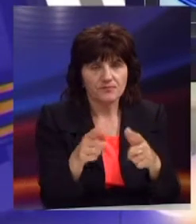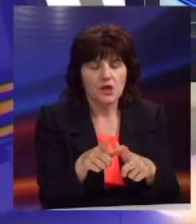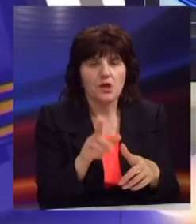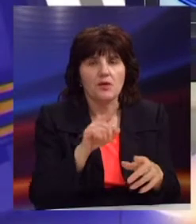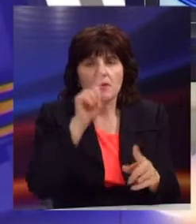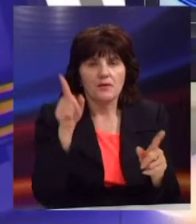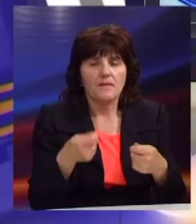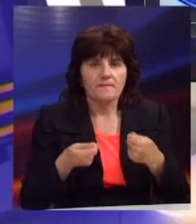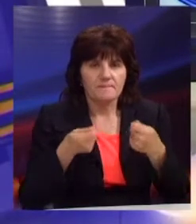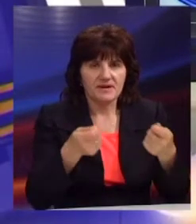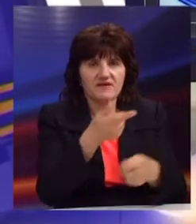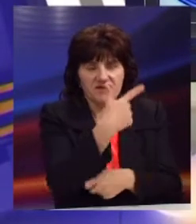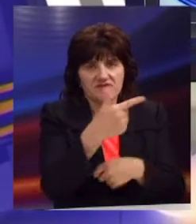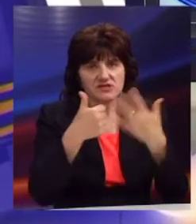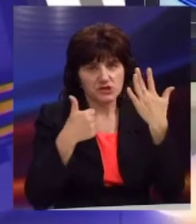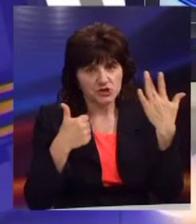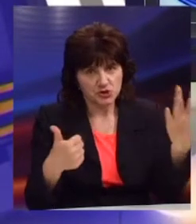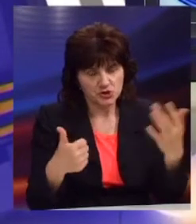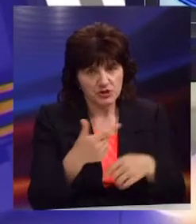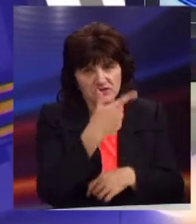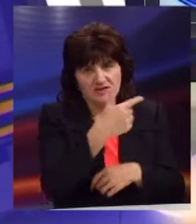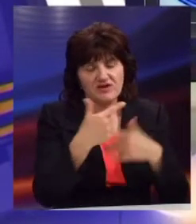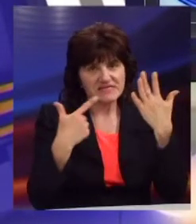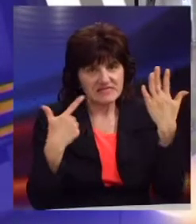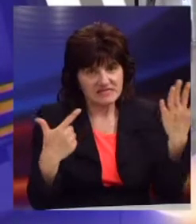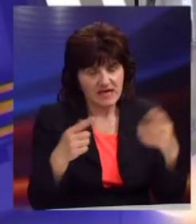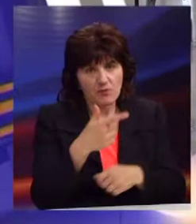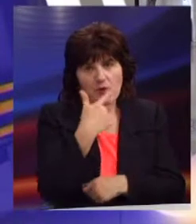ispite su 26., 27. i 28. juna.